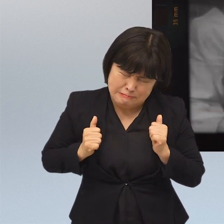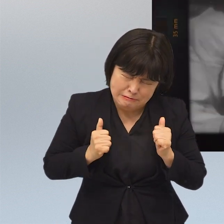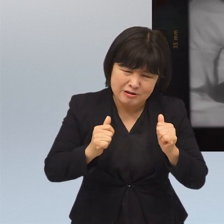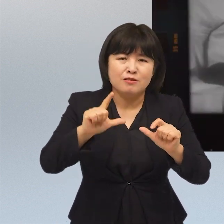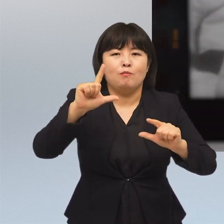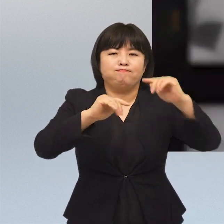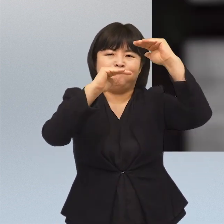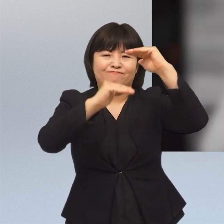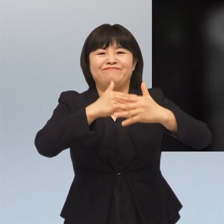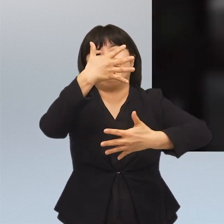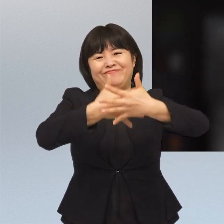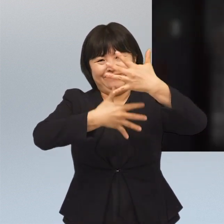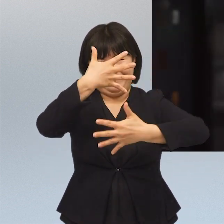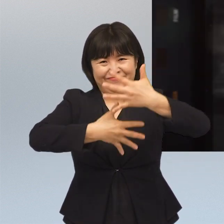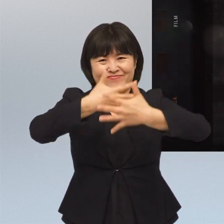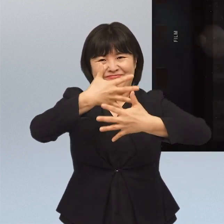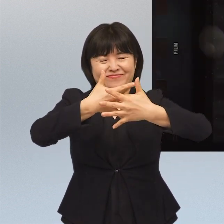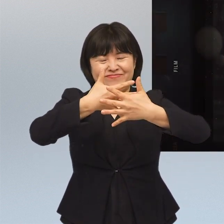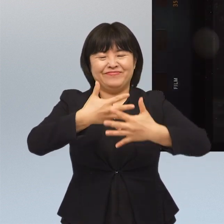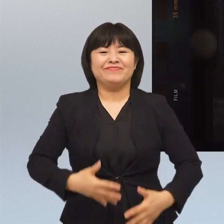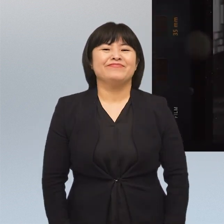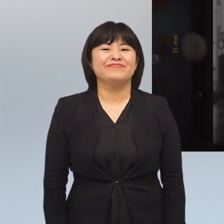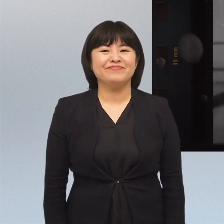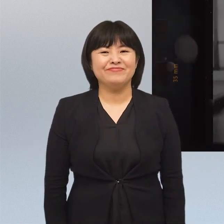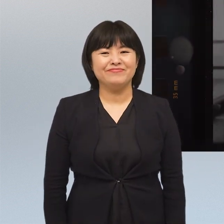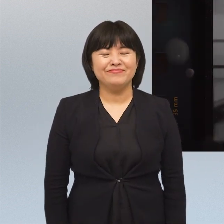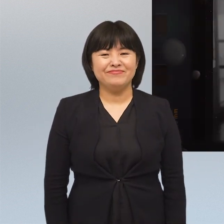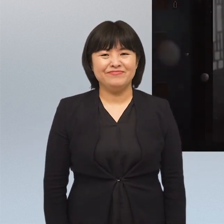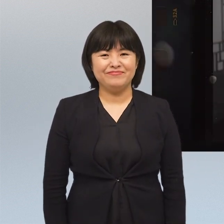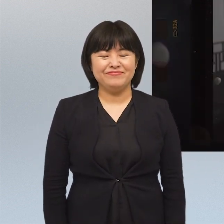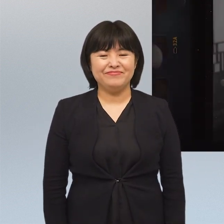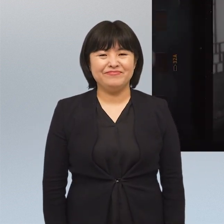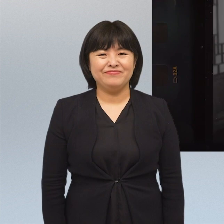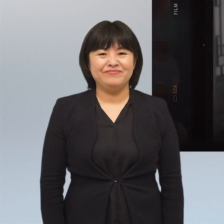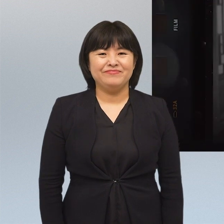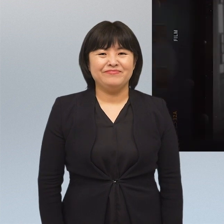최후까지 분전하는 모습을 그린 영화다.